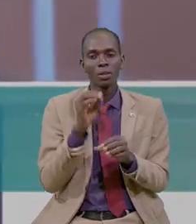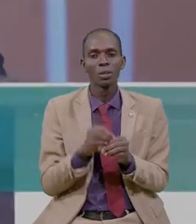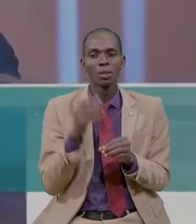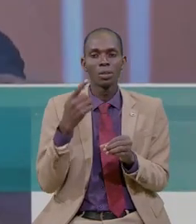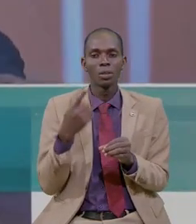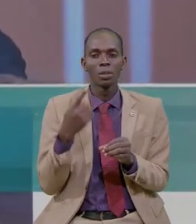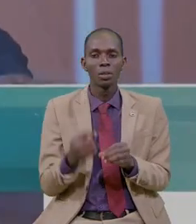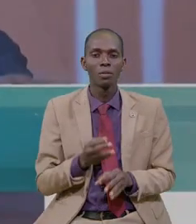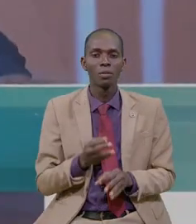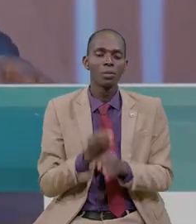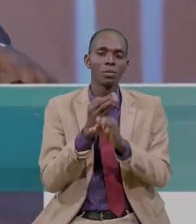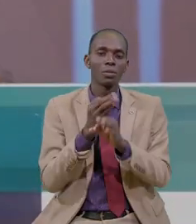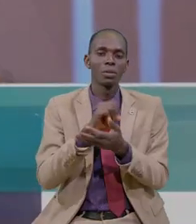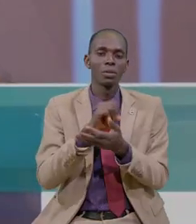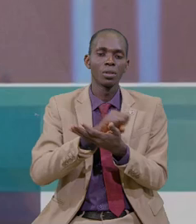au fidèle